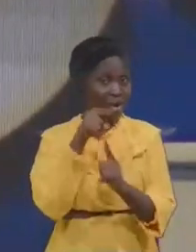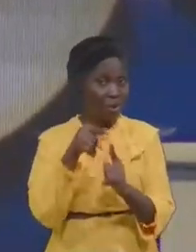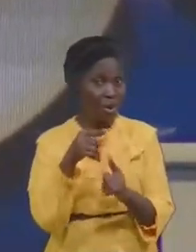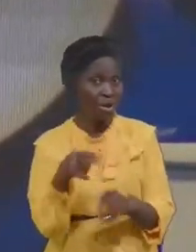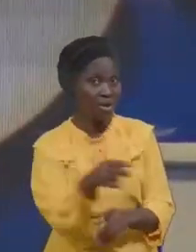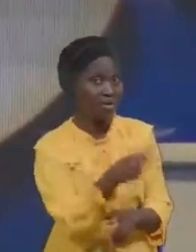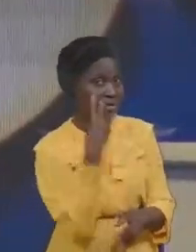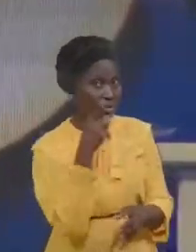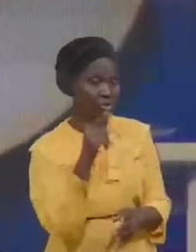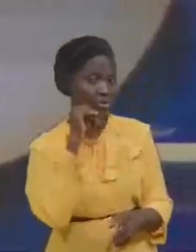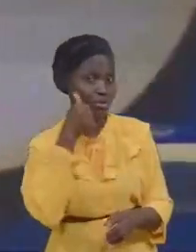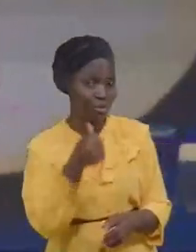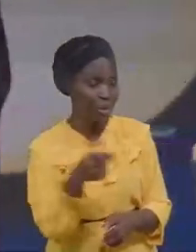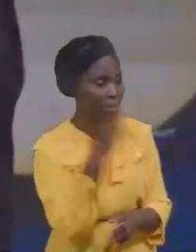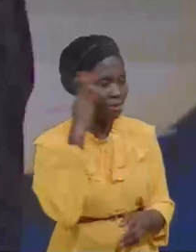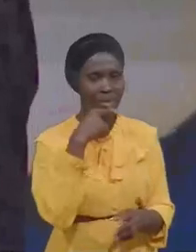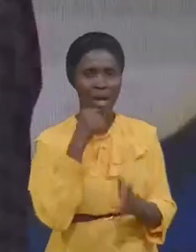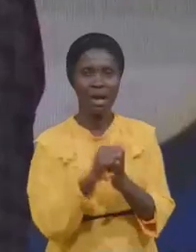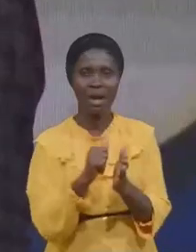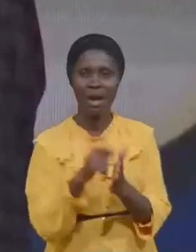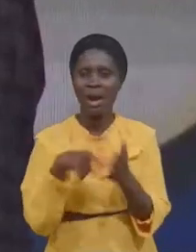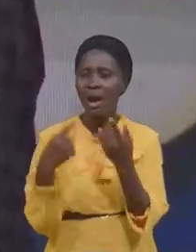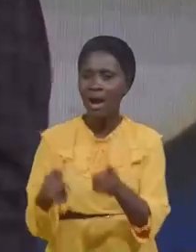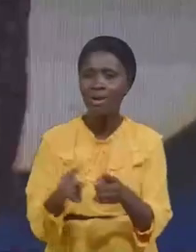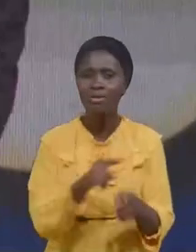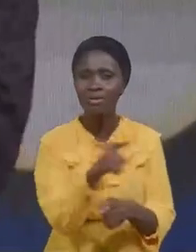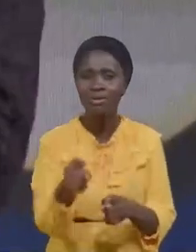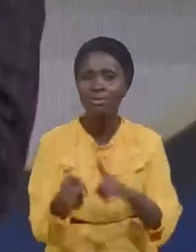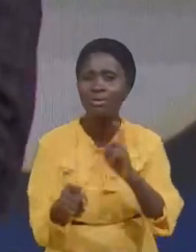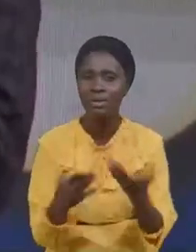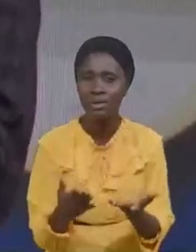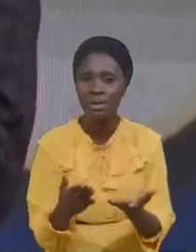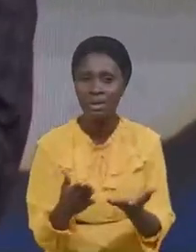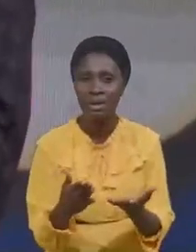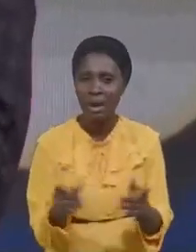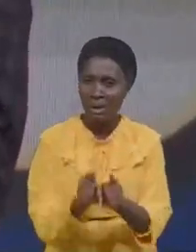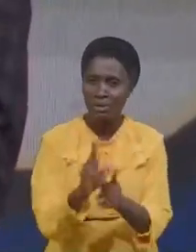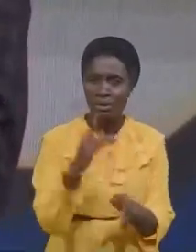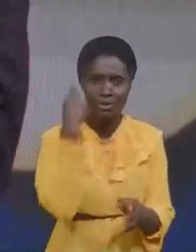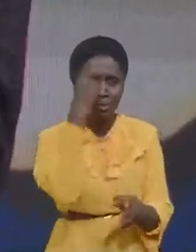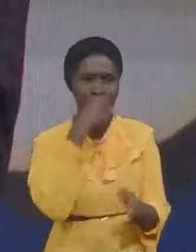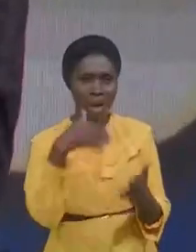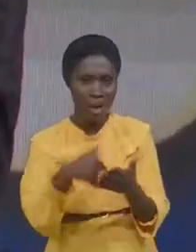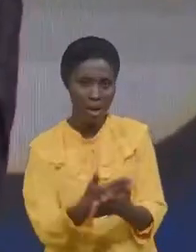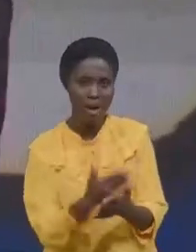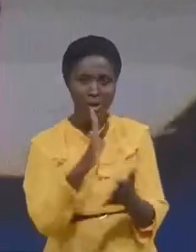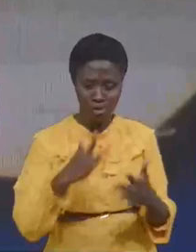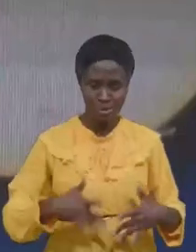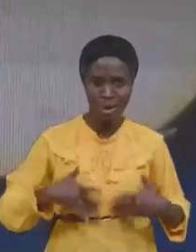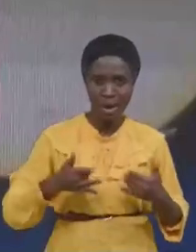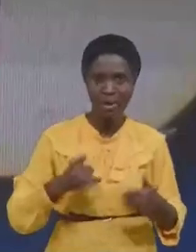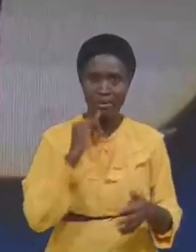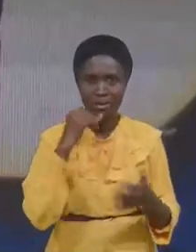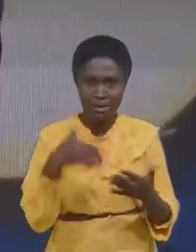Quiconque vous a vu hier, lorsqu'il vous verra demain ou ce soir après le programme, ta vie